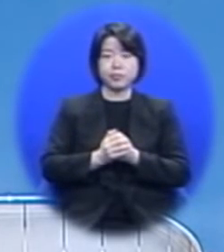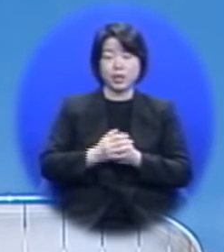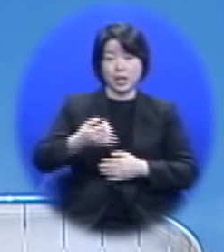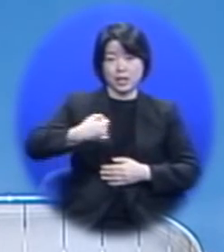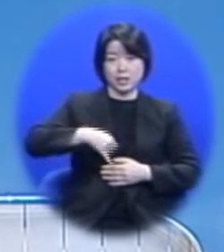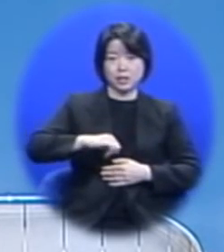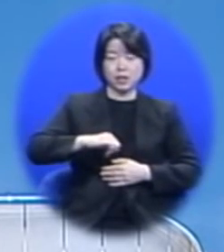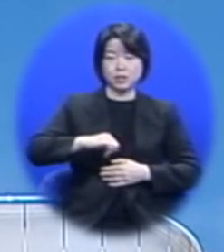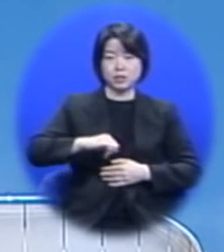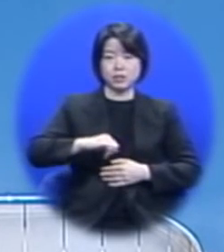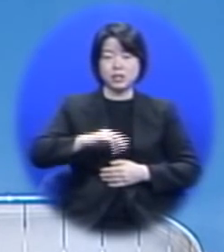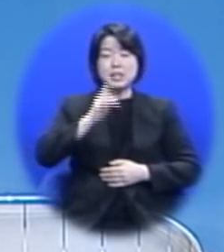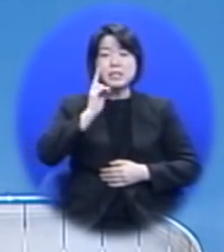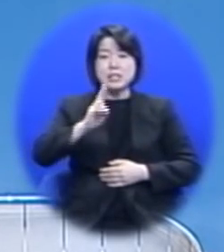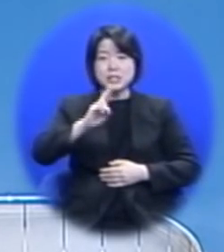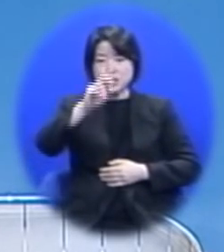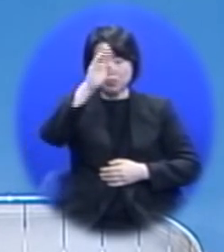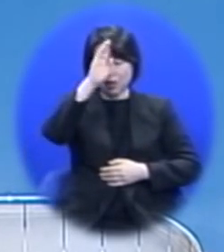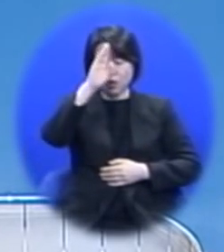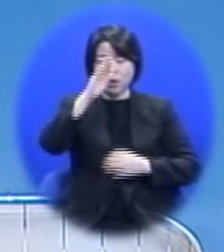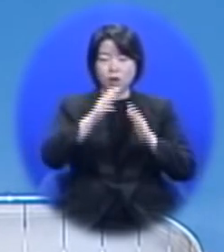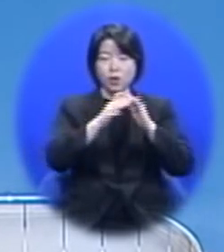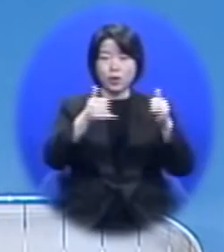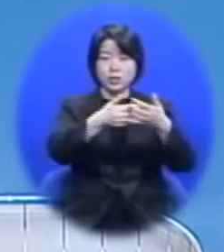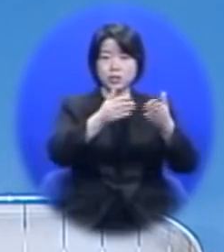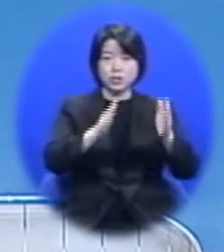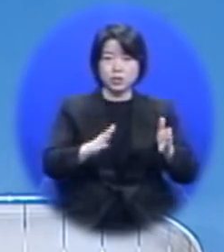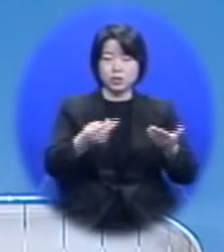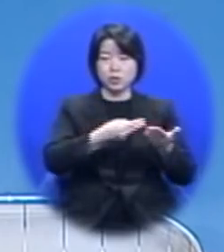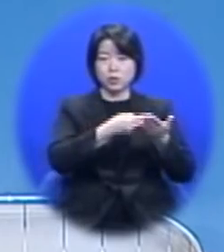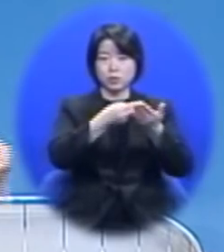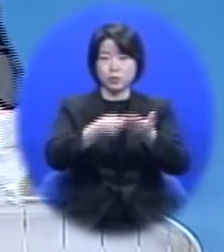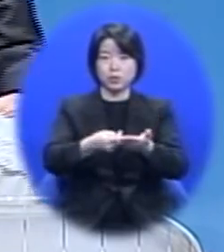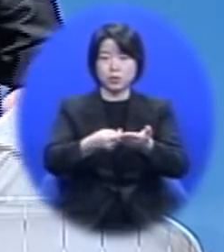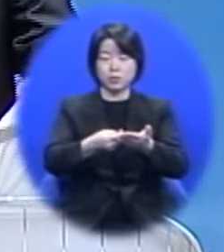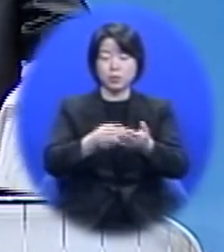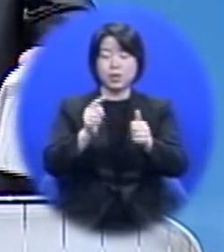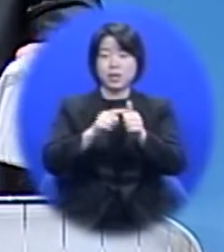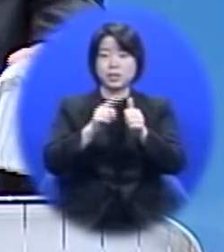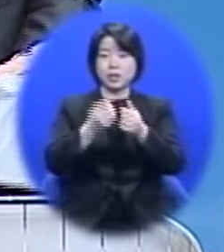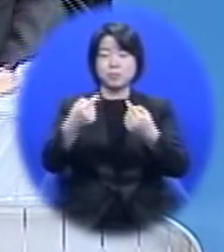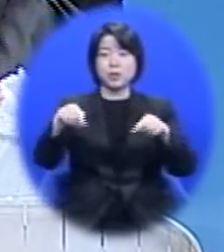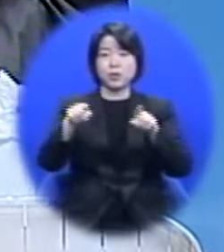주은이는 중환자실로 옮겨졌고 남편과 쉬지 않고 기도했습니다.